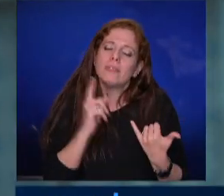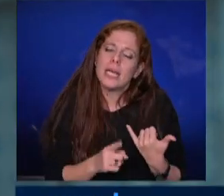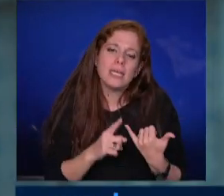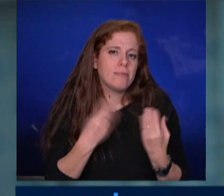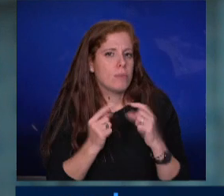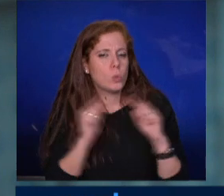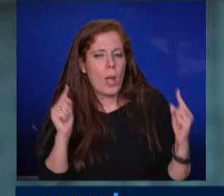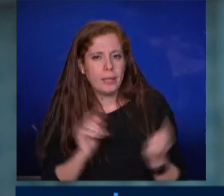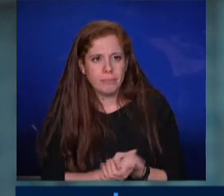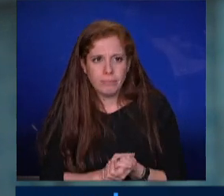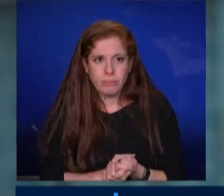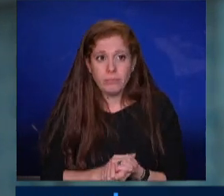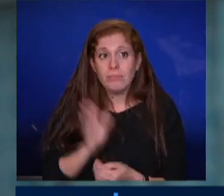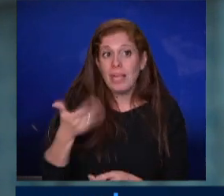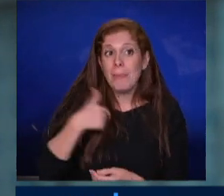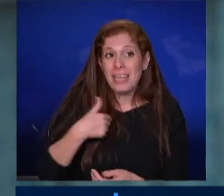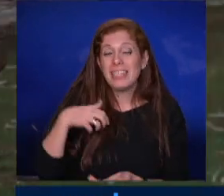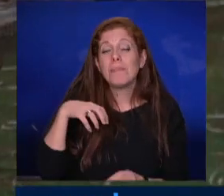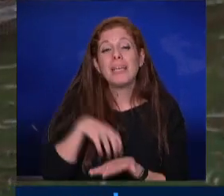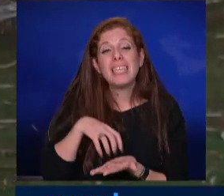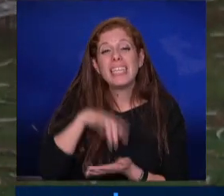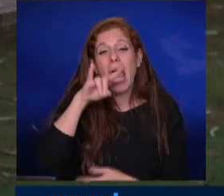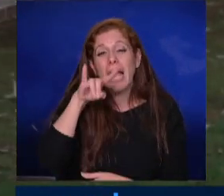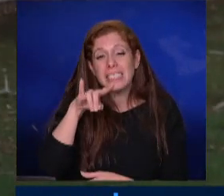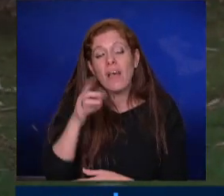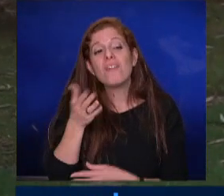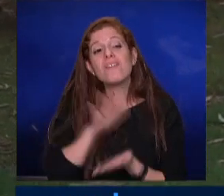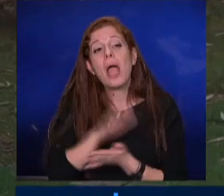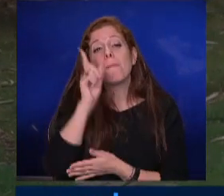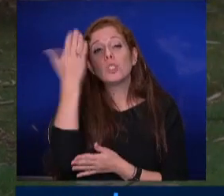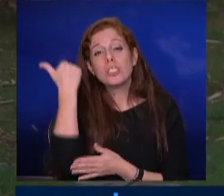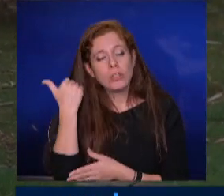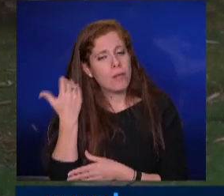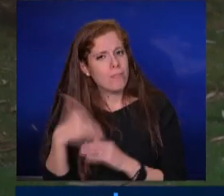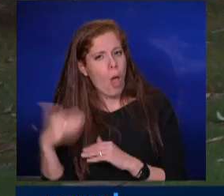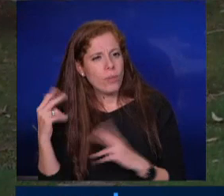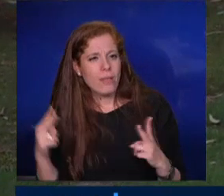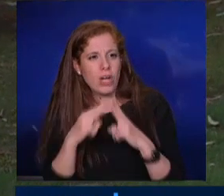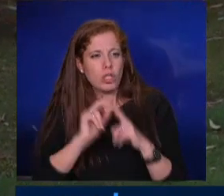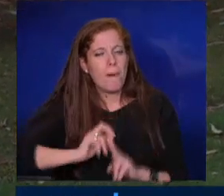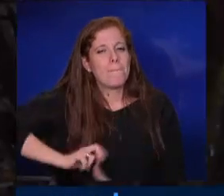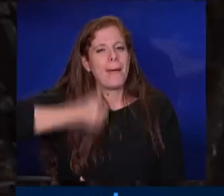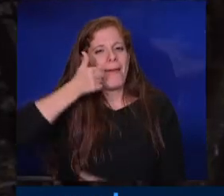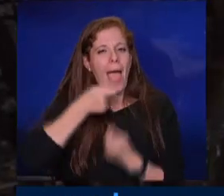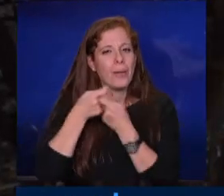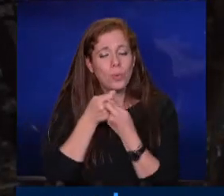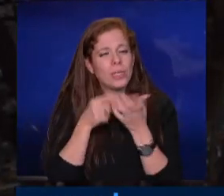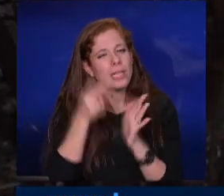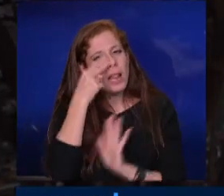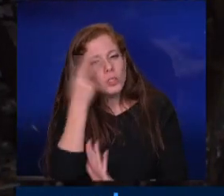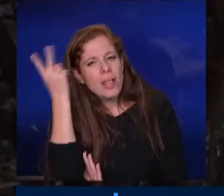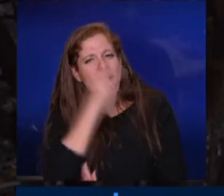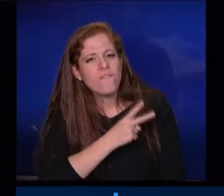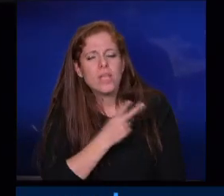גם אני הייתי ביחידת חצב לפני 15 שנה. לאחרונה נפגשתי עם בכירי הארגון בעבר ובהווה כדי לנסות להבין